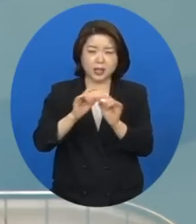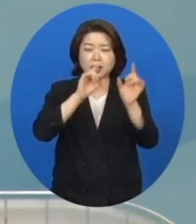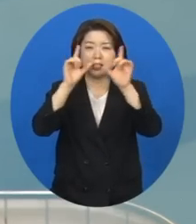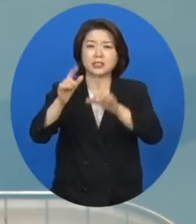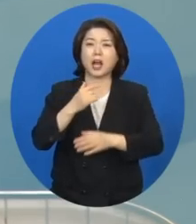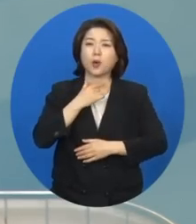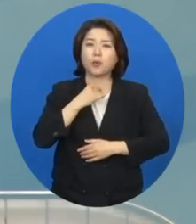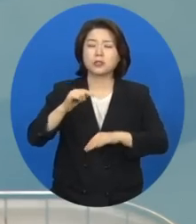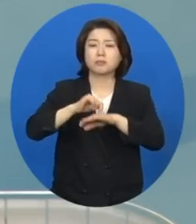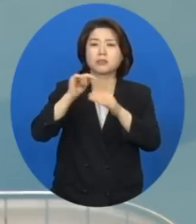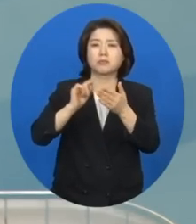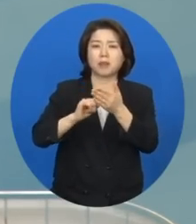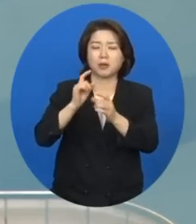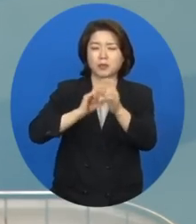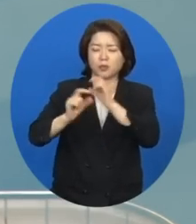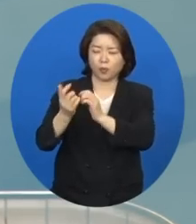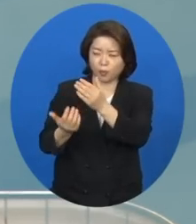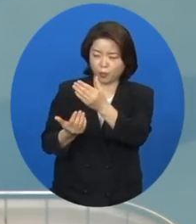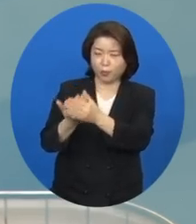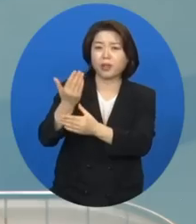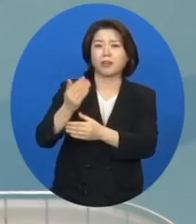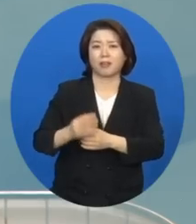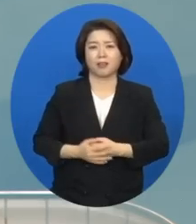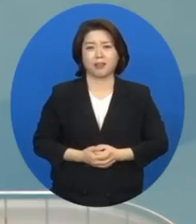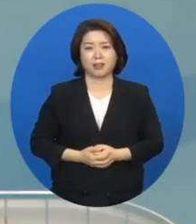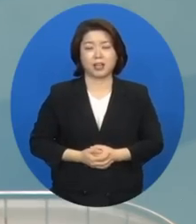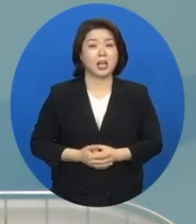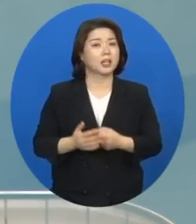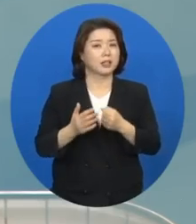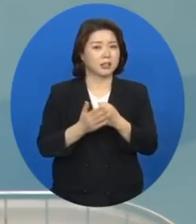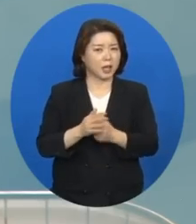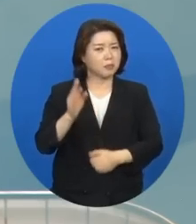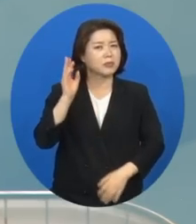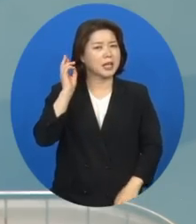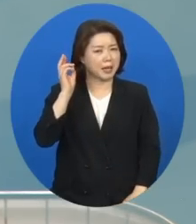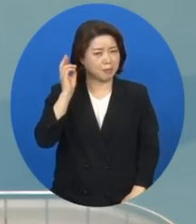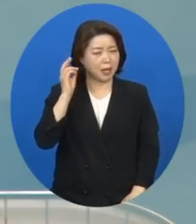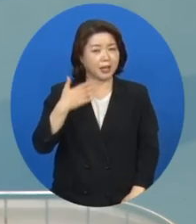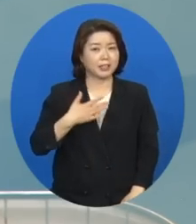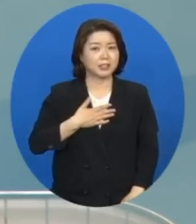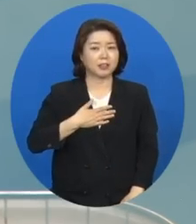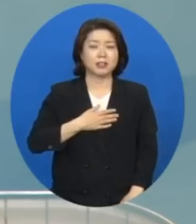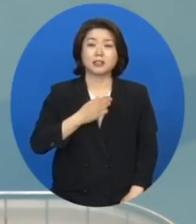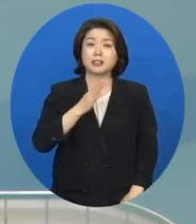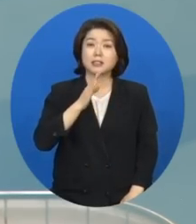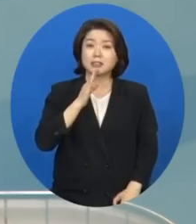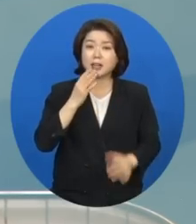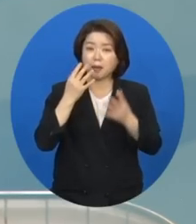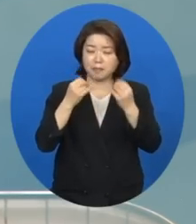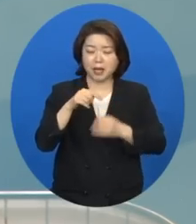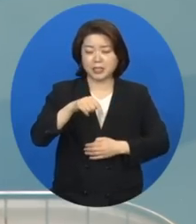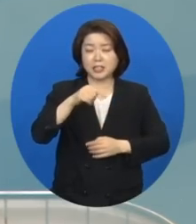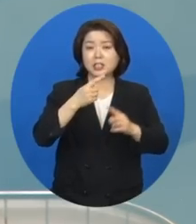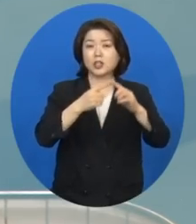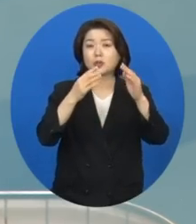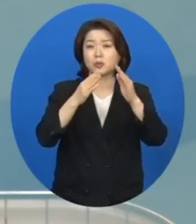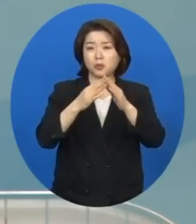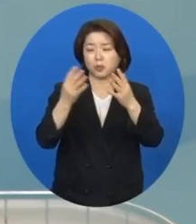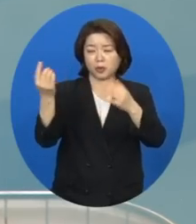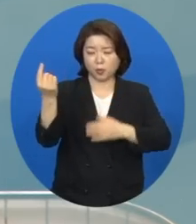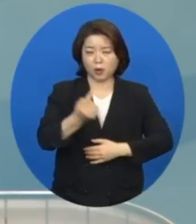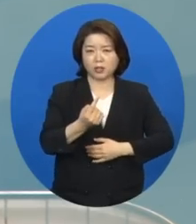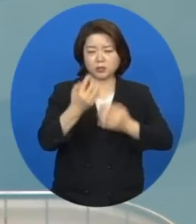안에 더욱 일어났습니다. 그래서일까요? 전 참 많이 이 교회에 와서